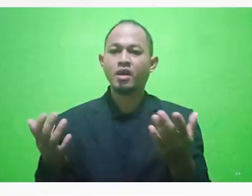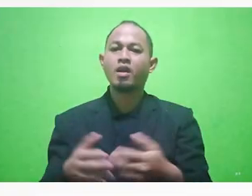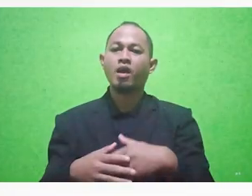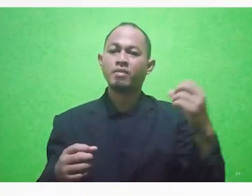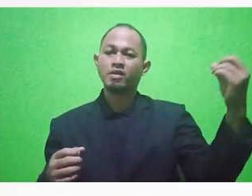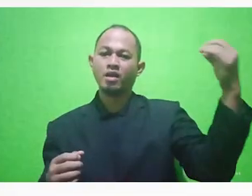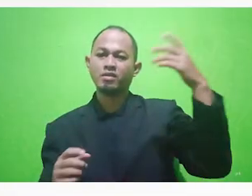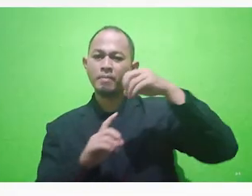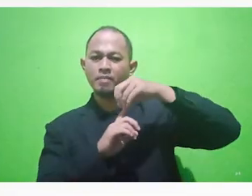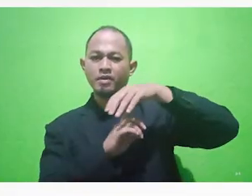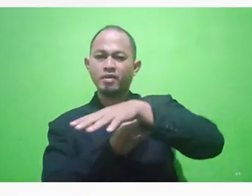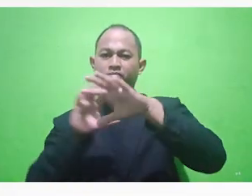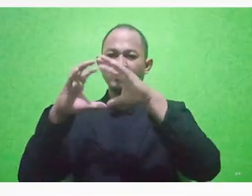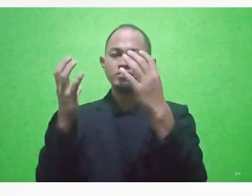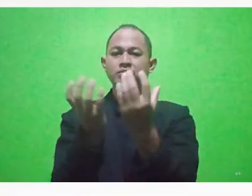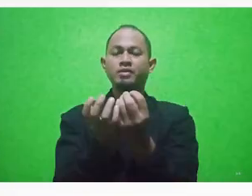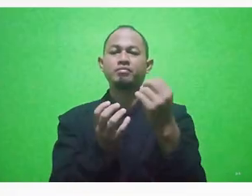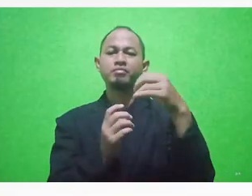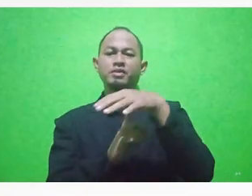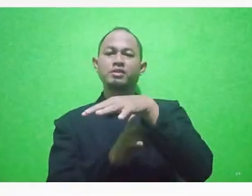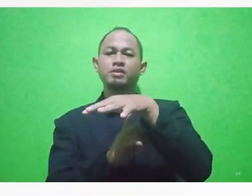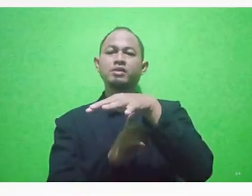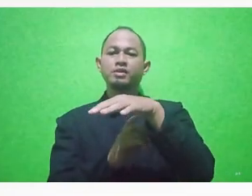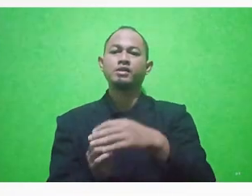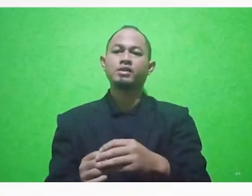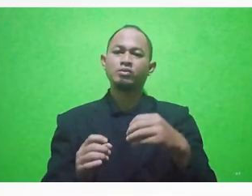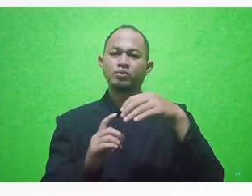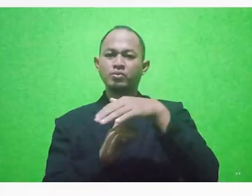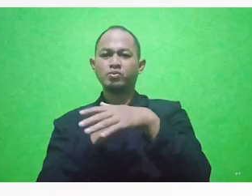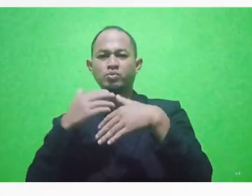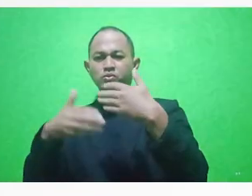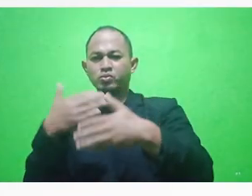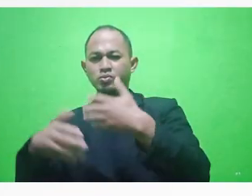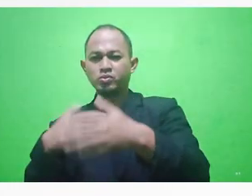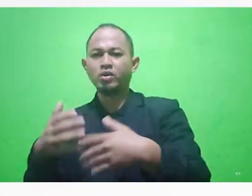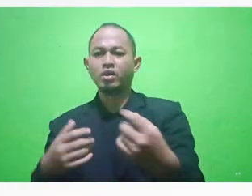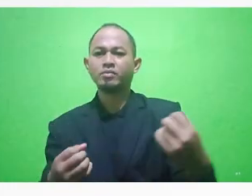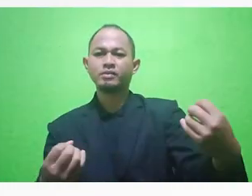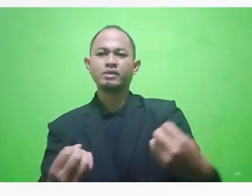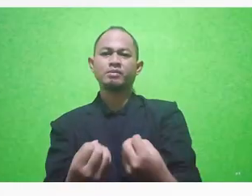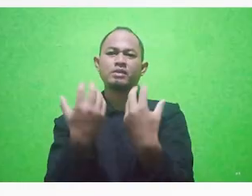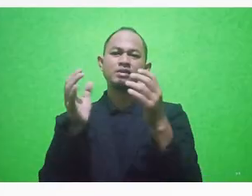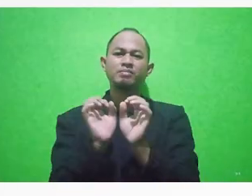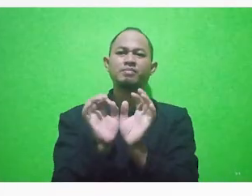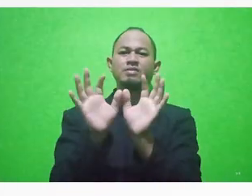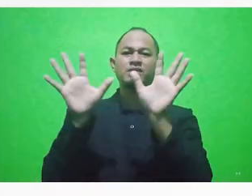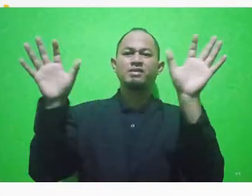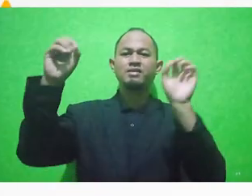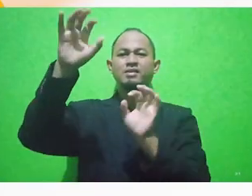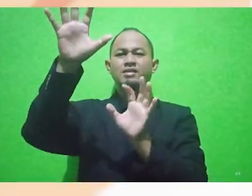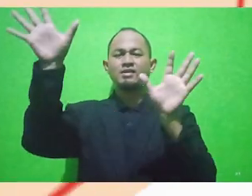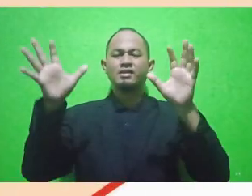Matahari mengalirkan energinya ke bumi, sebagian besar diserap, kemudian bumi memancarkan kembali dalam bentuk radiasi